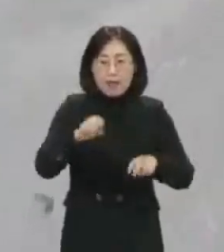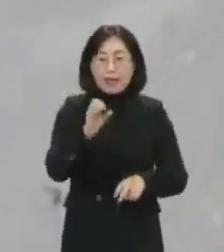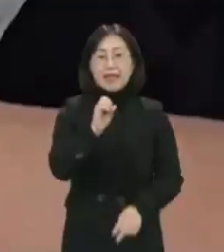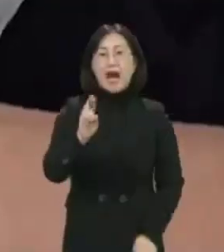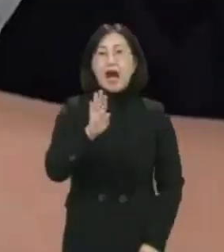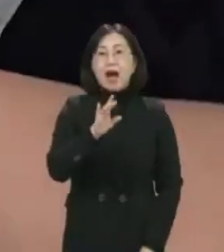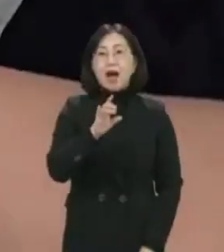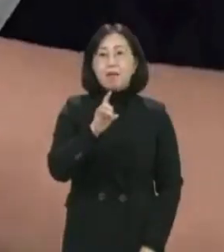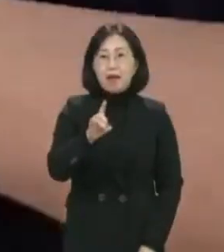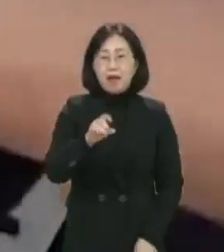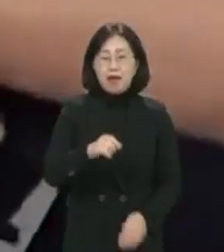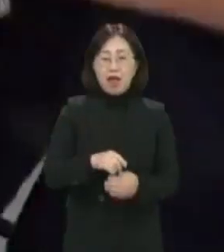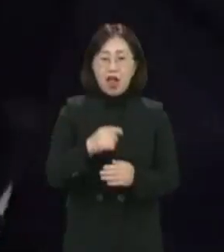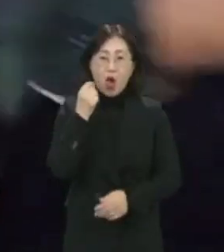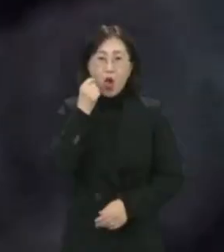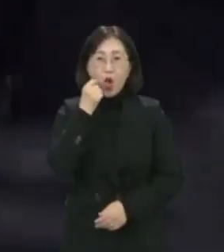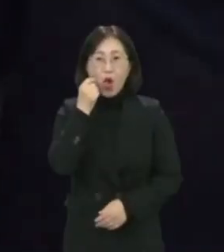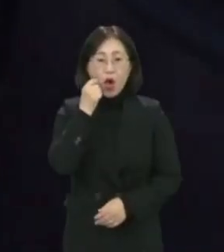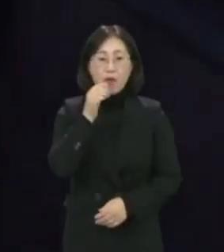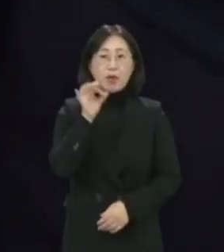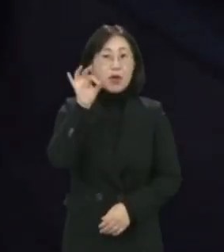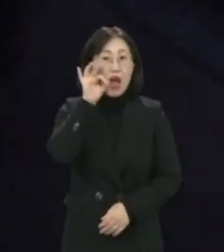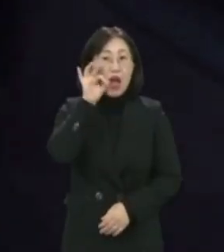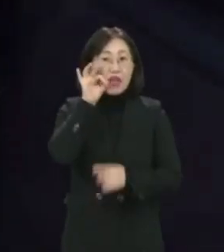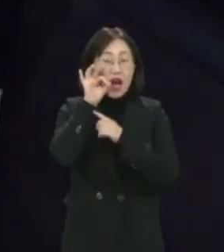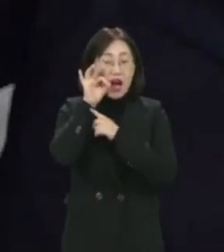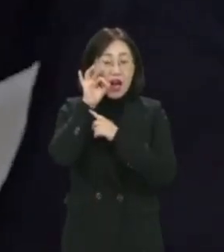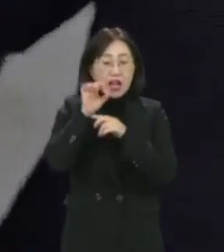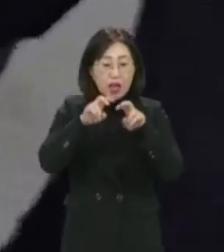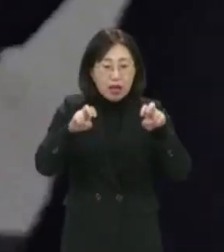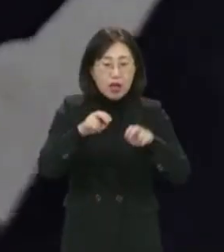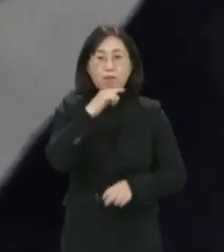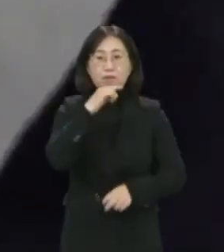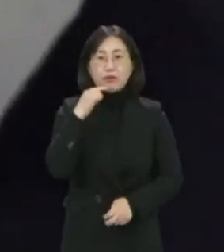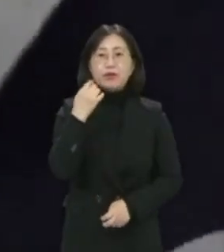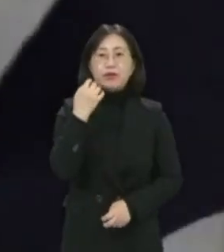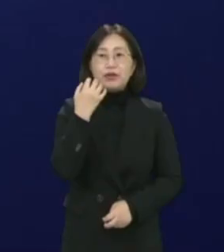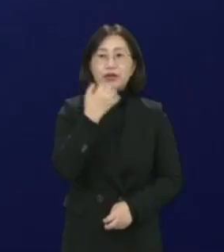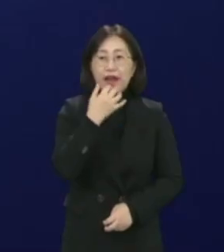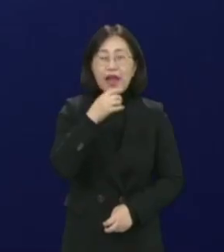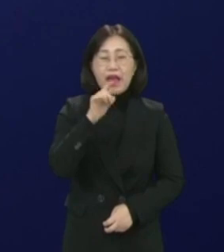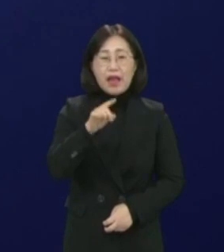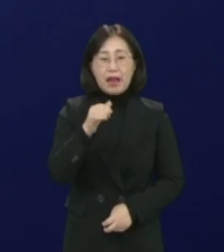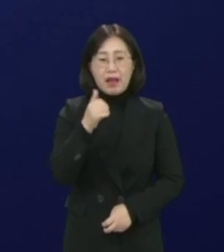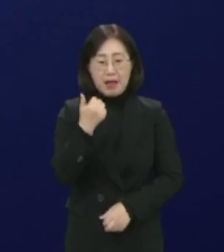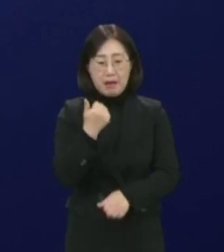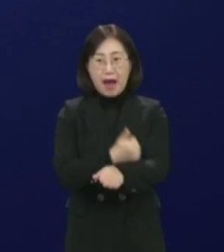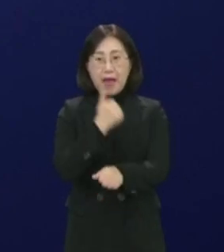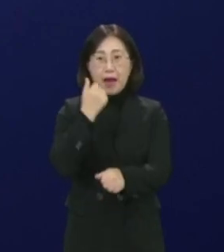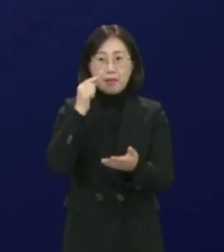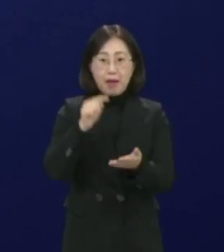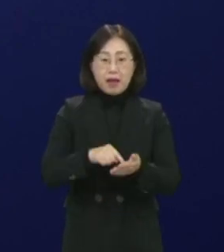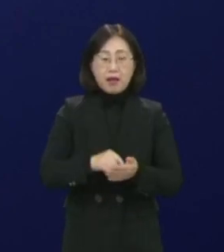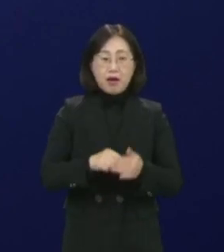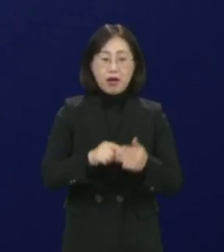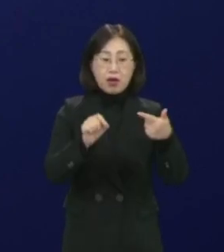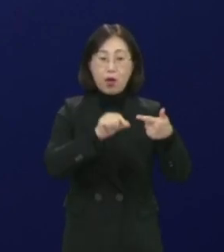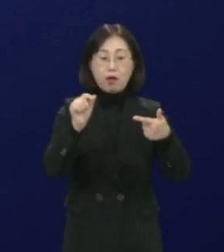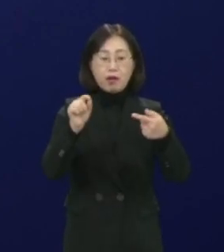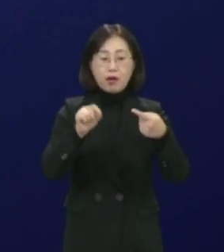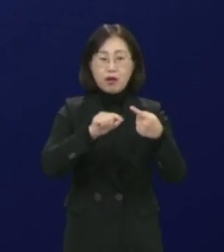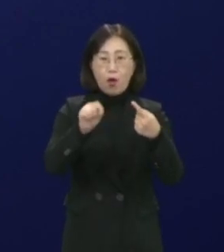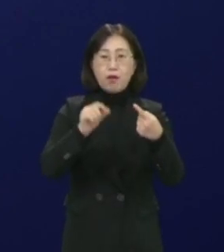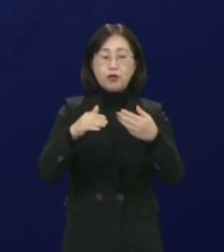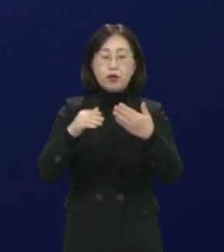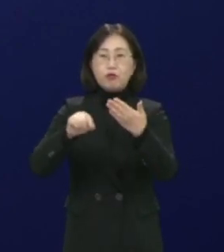숨어있고 껌과 사탕 포장에서도 붉은색 야바 수십 개가 나옵니다. 올해 1월부터 9개월간